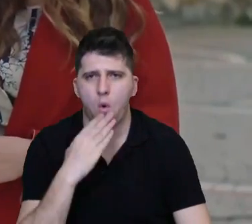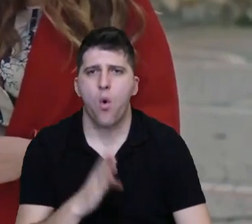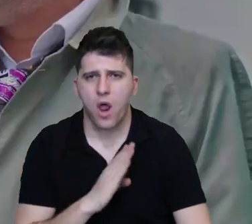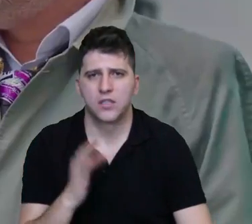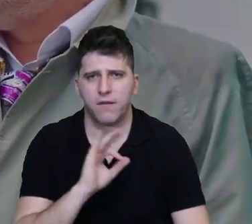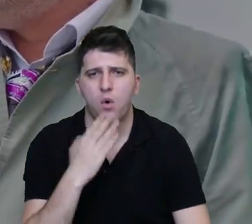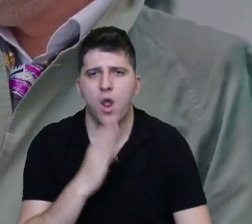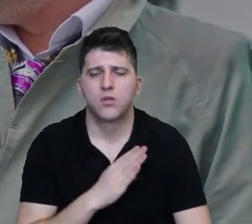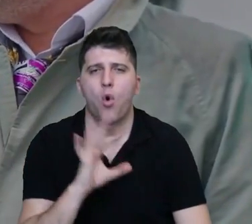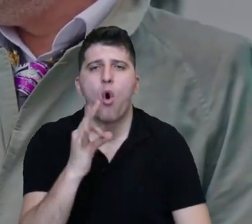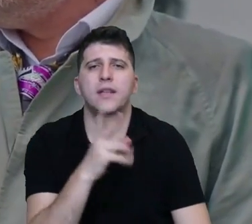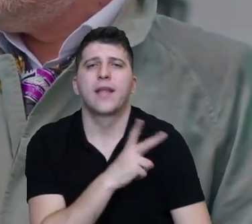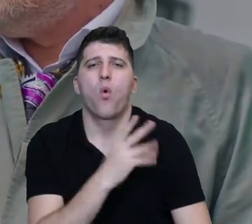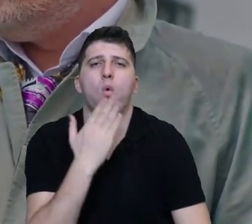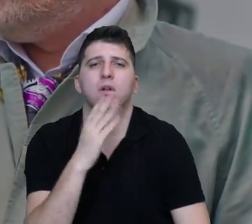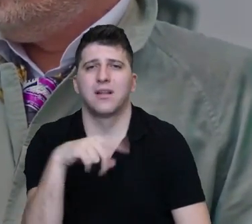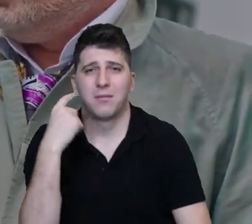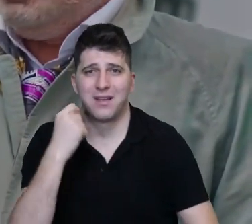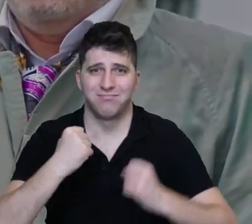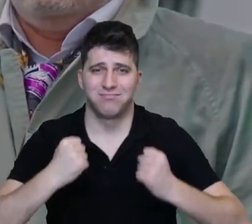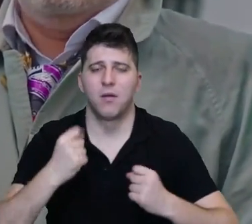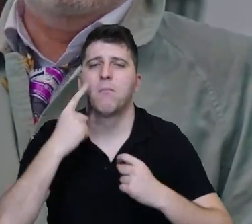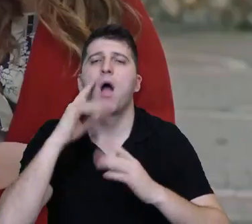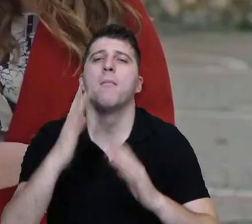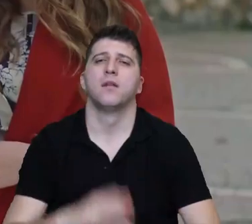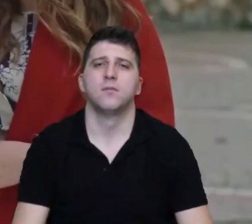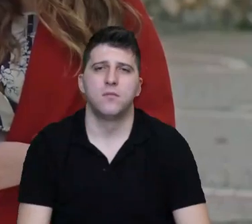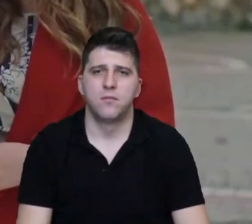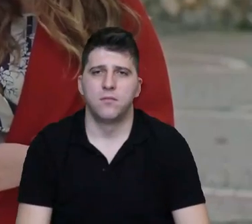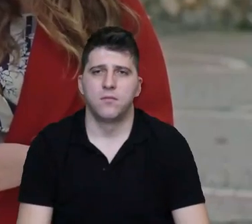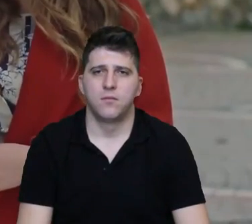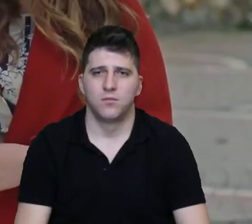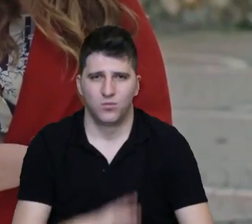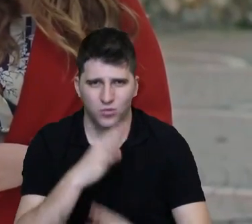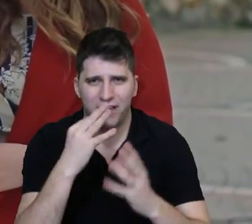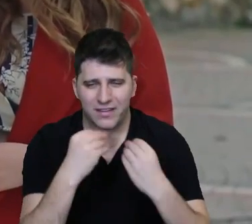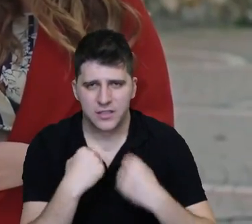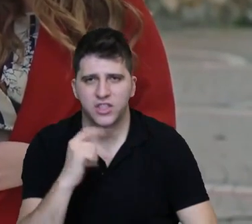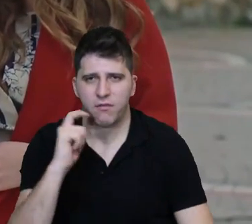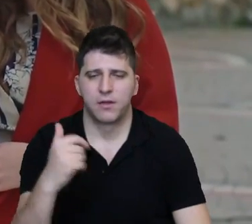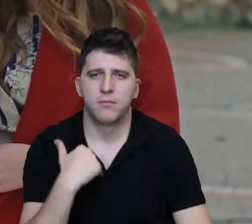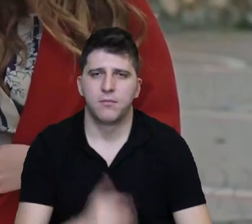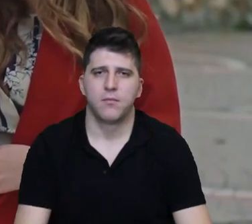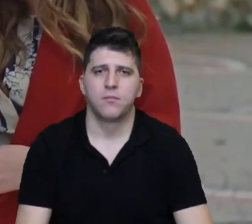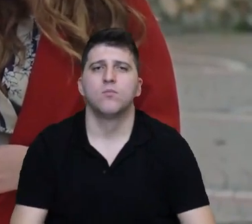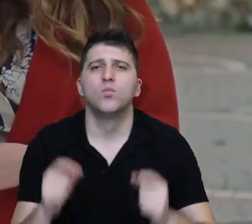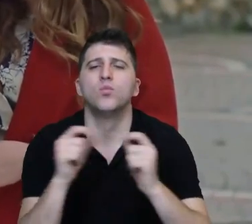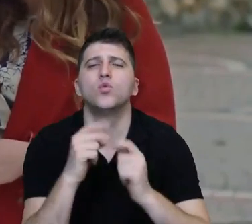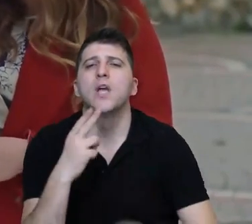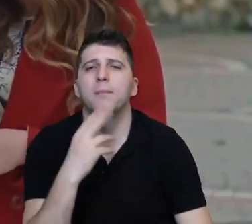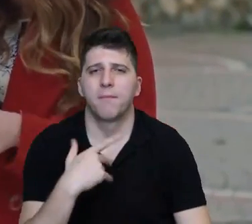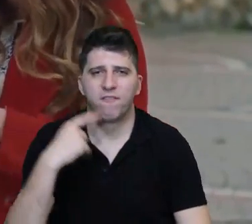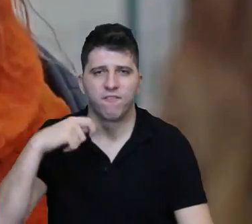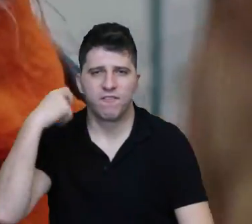öğrenci kendisi. Orta ikiye gidiyor. Siz bunun böyle irice durduğuna bakmayın ya. Müsaade edersen ben cevap vereyim. Burcu Hanım, ben